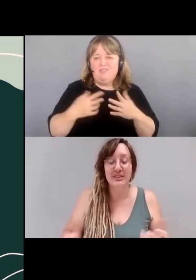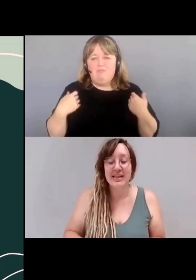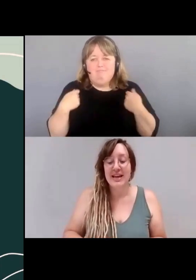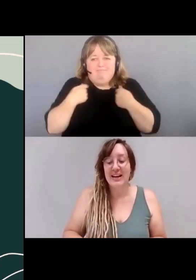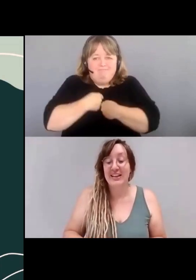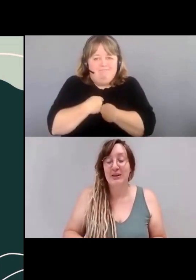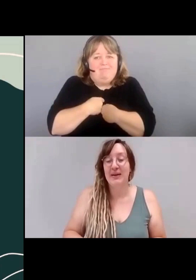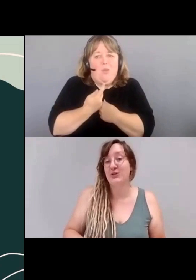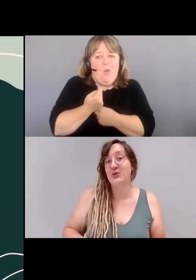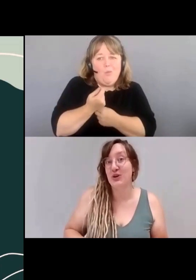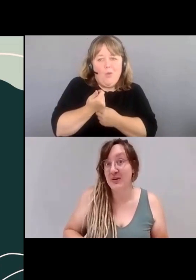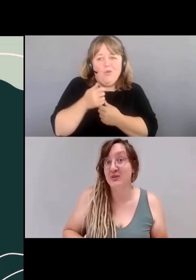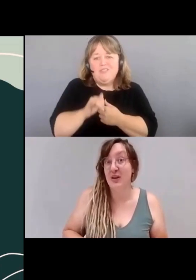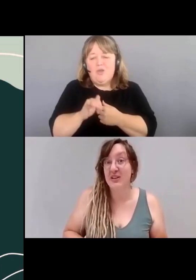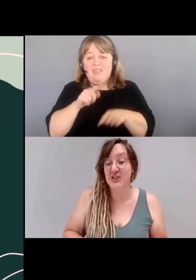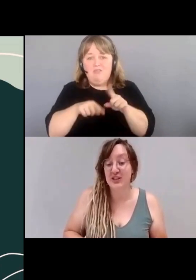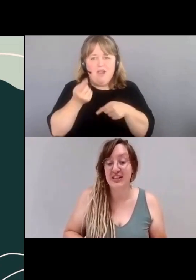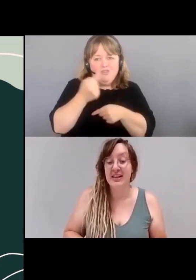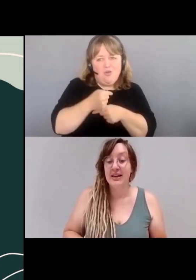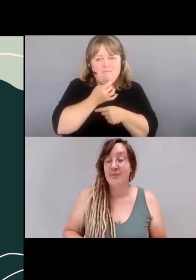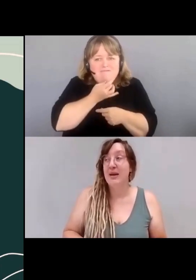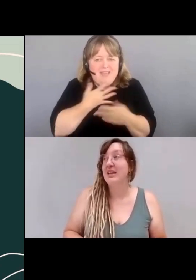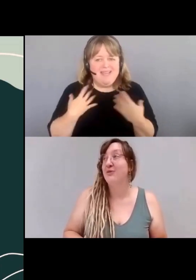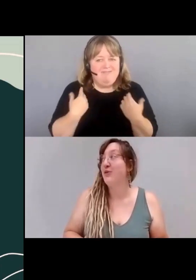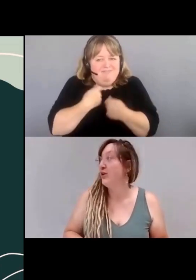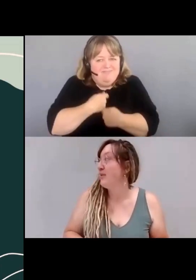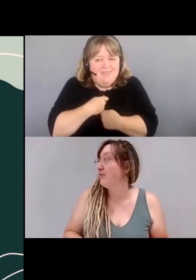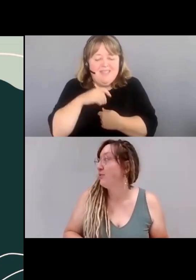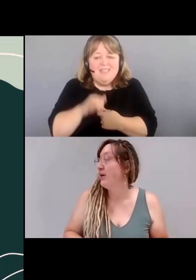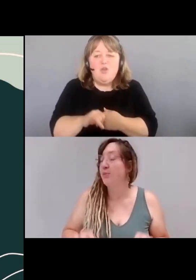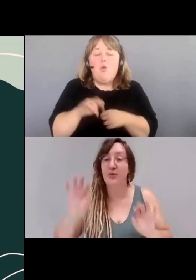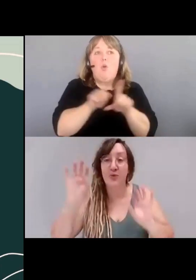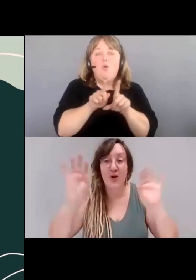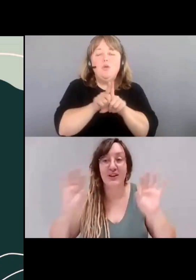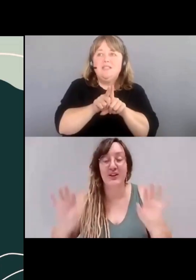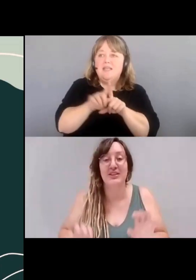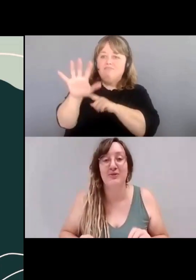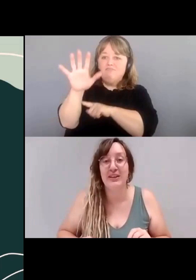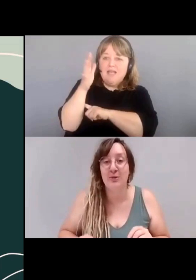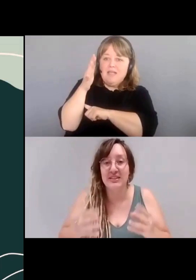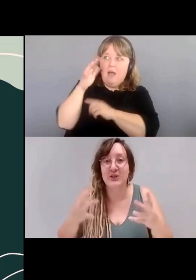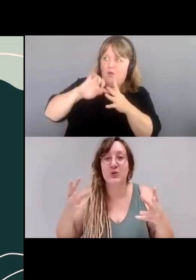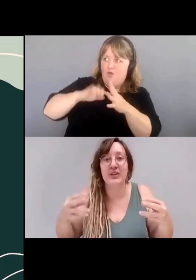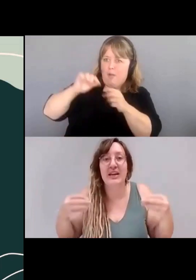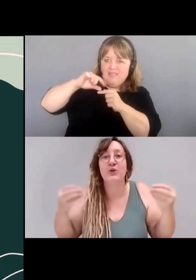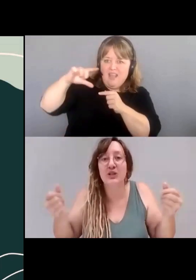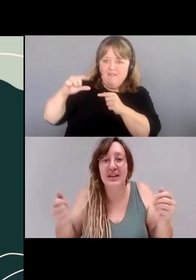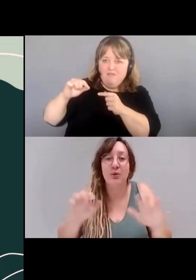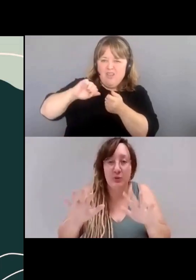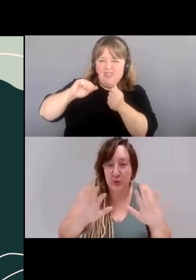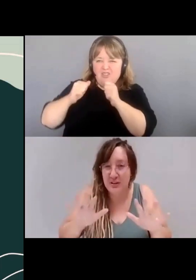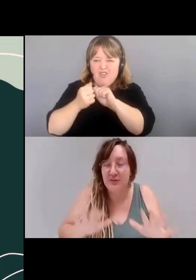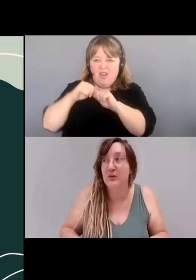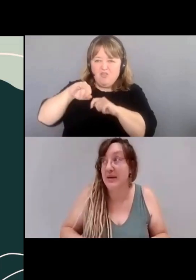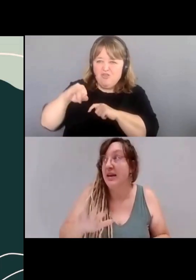jour aussi. Alors, la température commence vraiment à changer. Même les feuilles, parfois, on peut voir qu'il y a des feuilles qui commencent à jaunir, rougir.